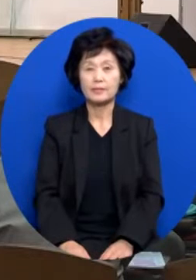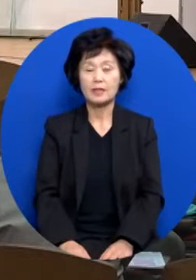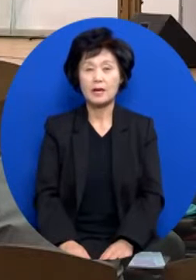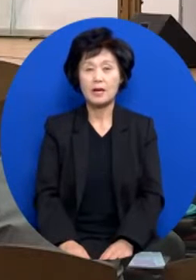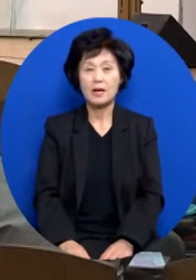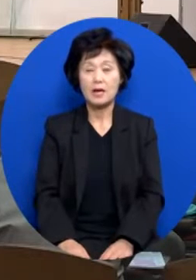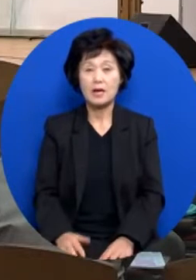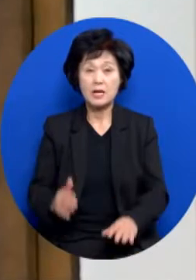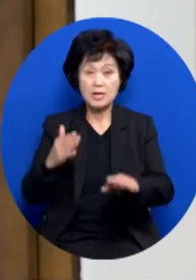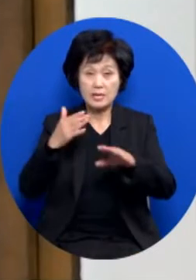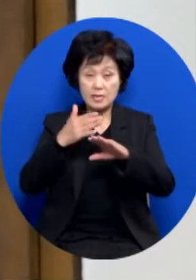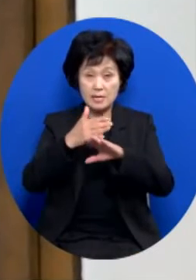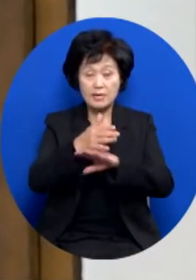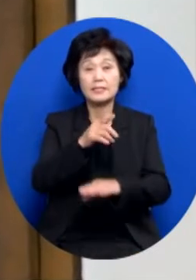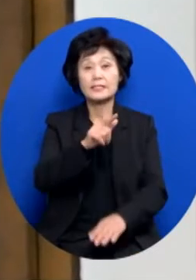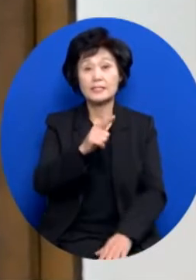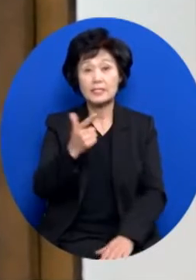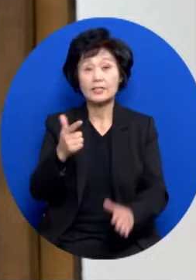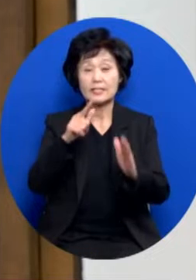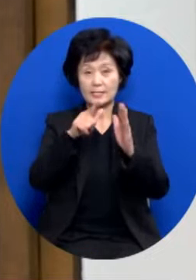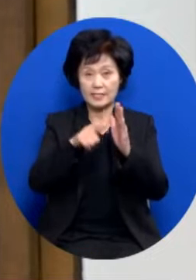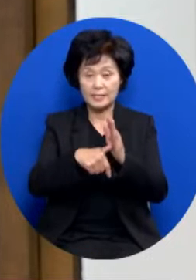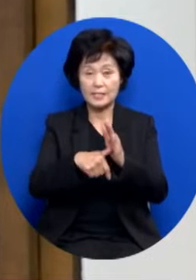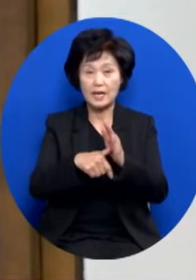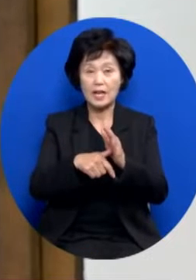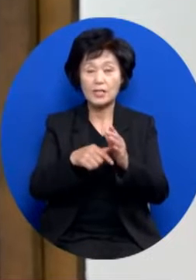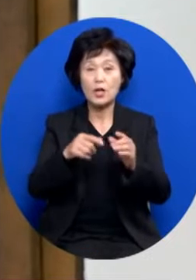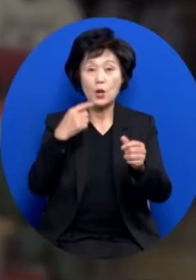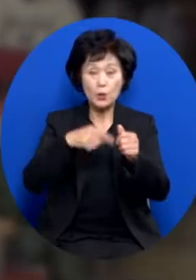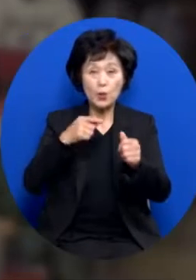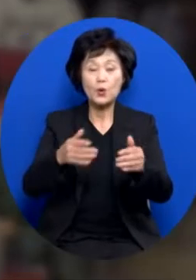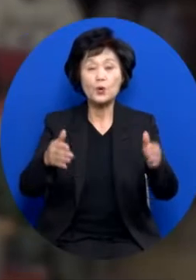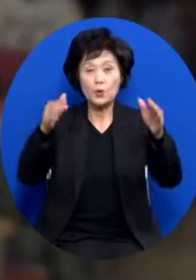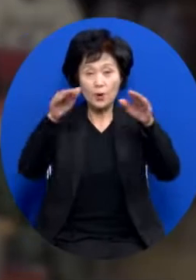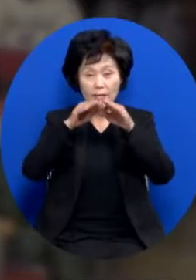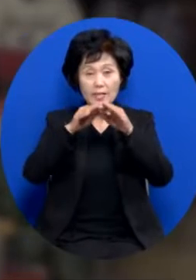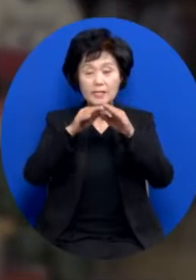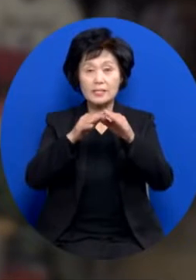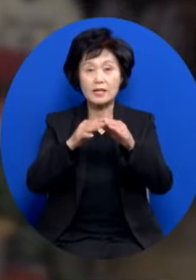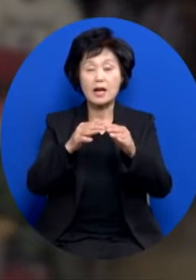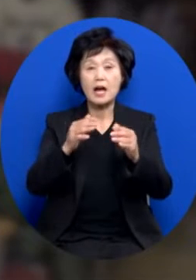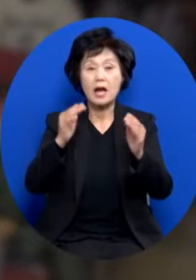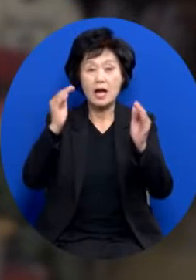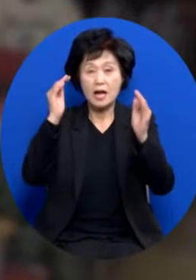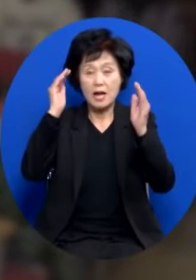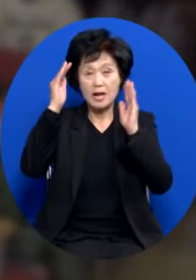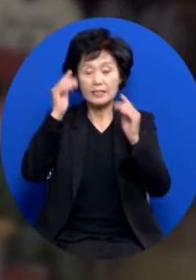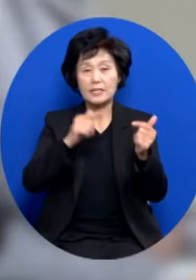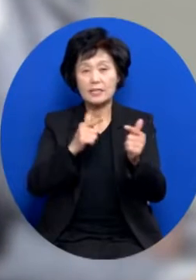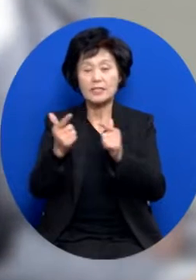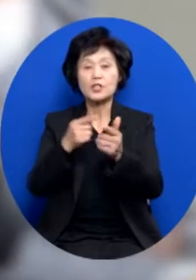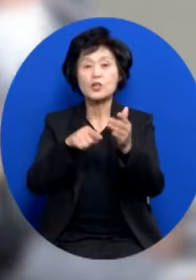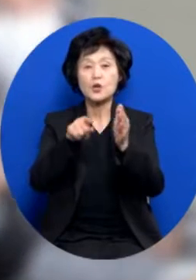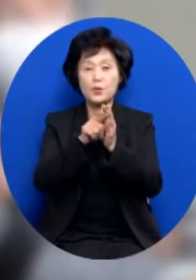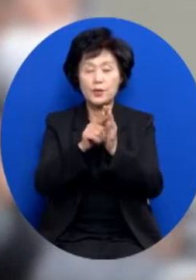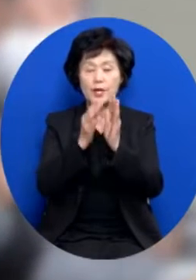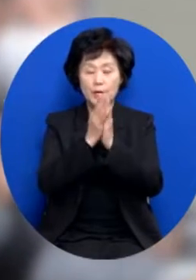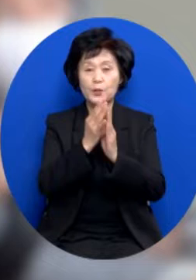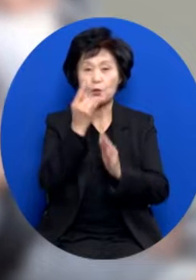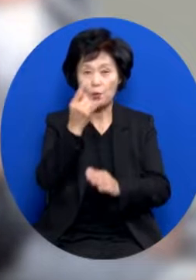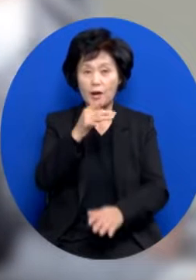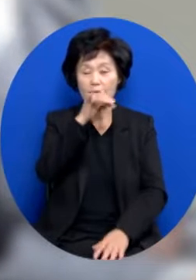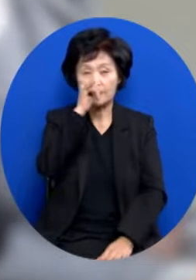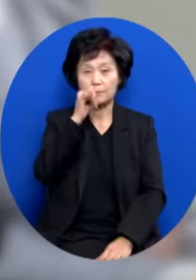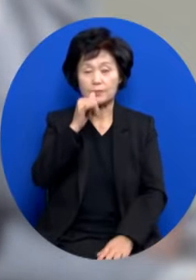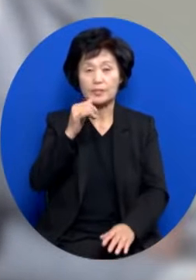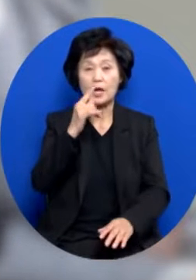어둠이 짙게 깔린 늦은 저녁, 교육관에서 수능 기도회가 시작됩니다. 학부모와 수험생